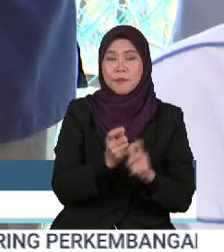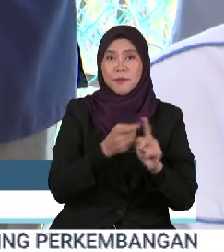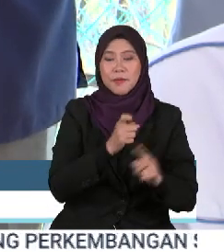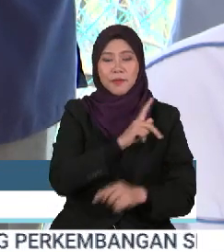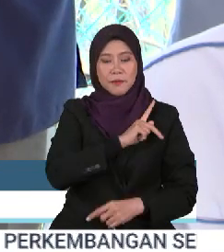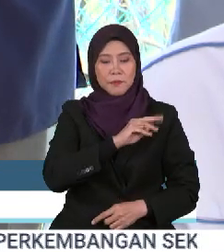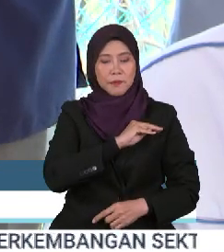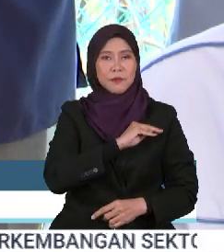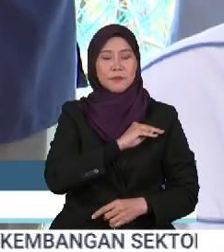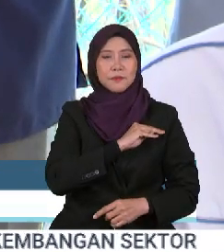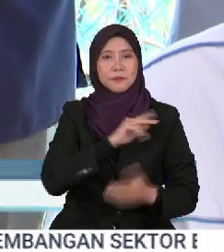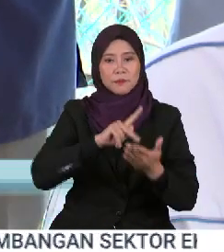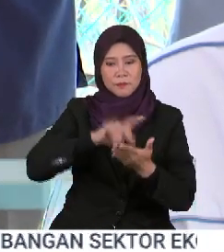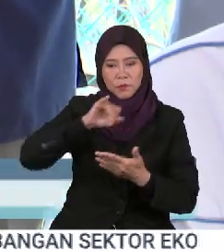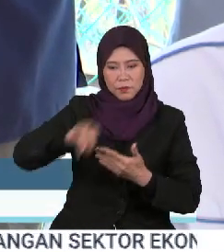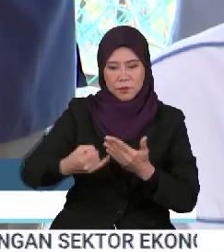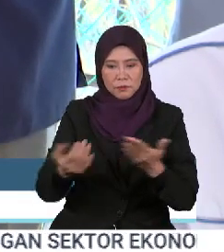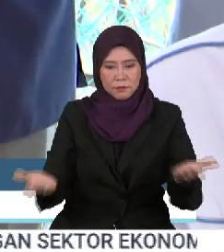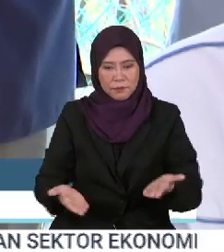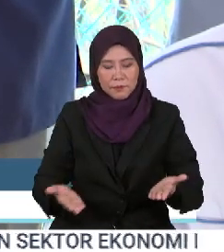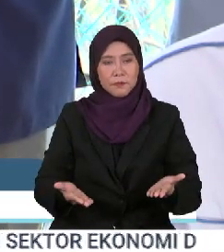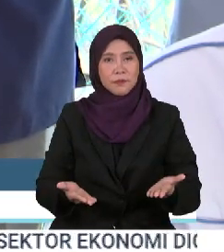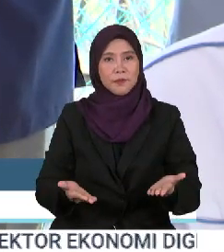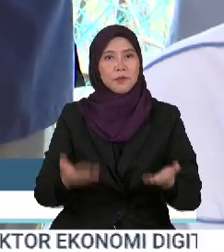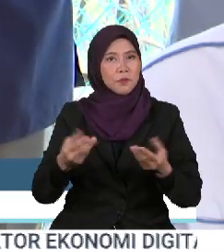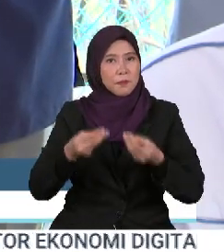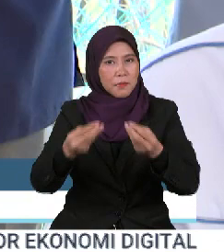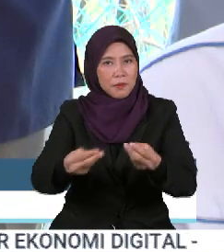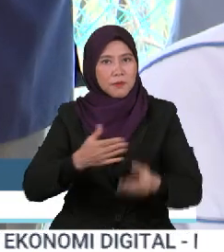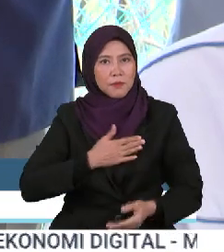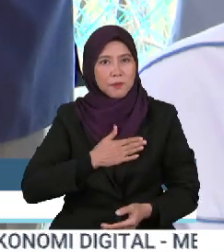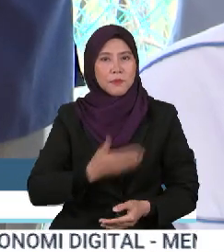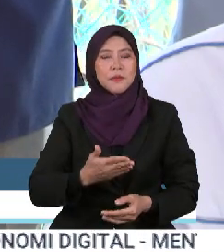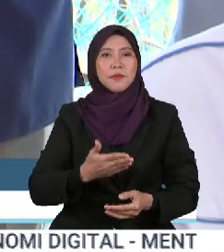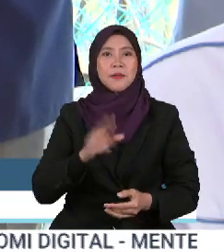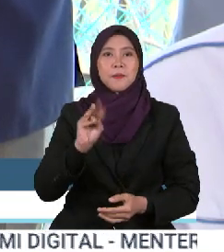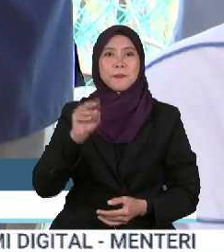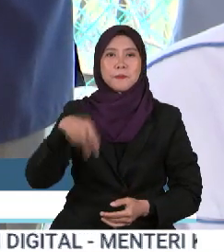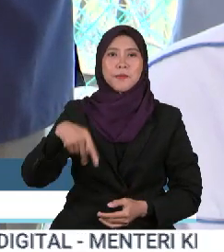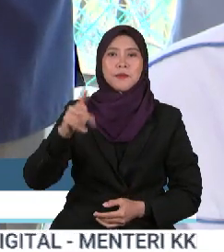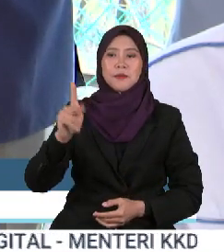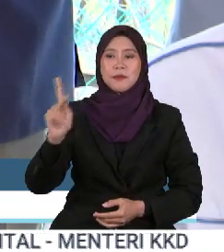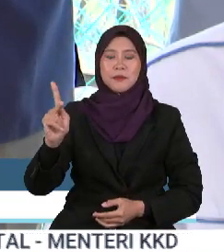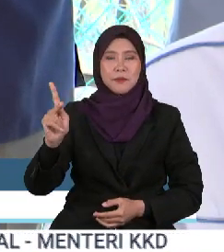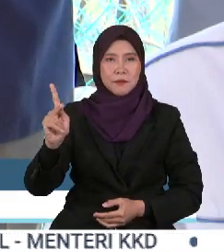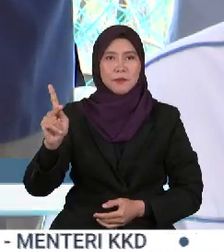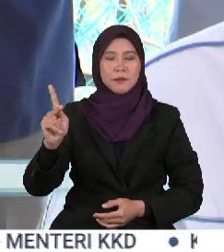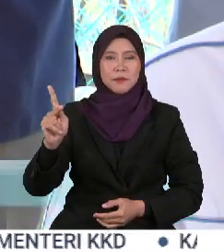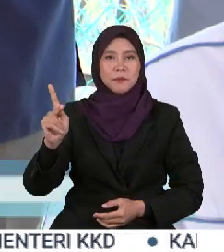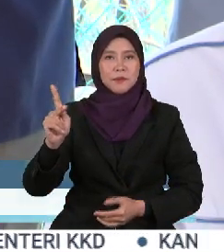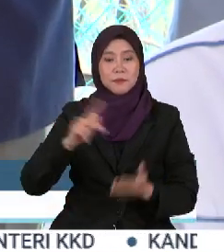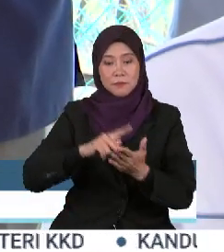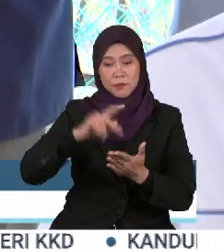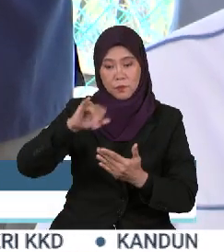Kementerian Agama Project di sini dan juga telah diberikan komitmen oleh MPK bahwa